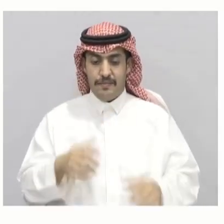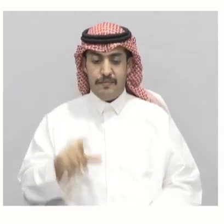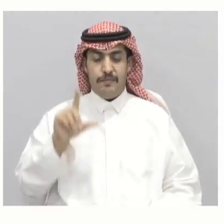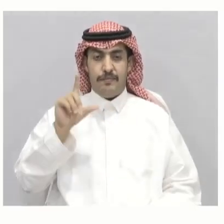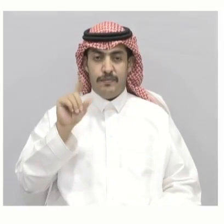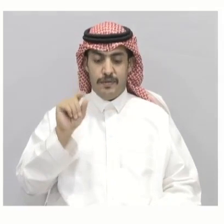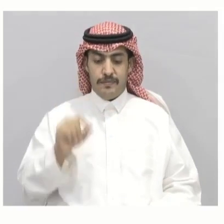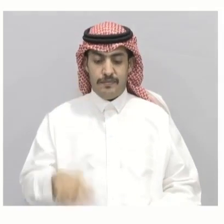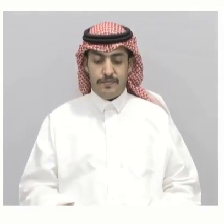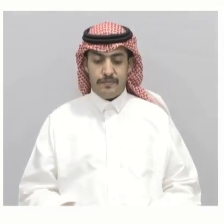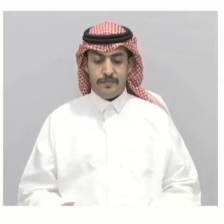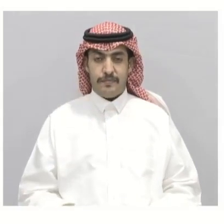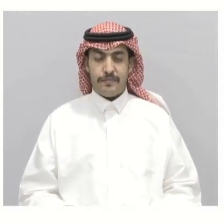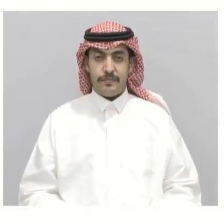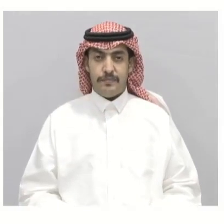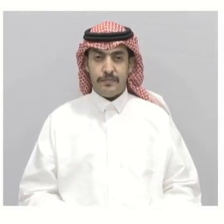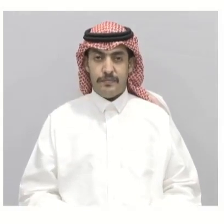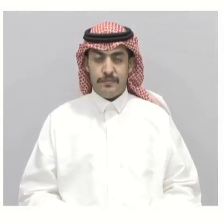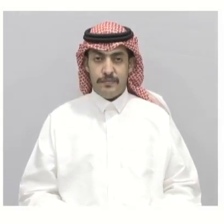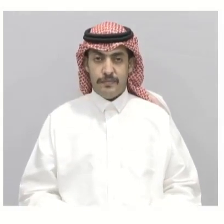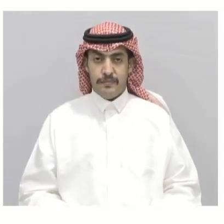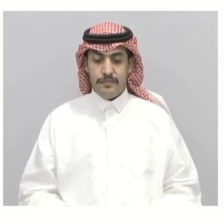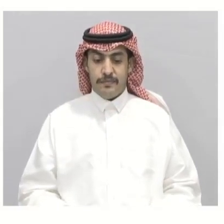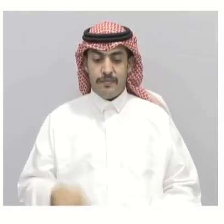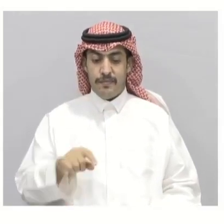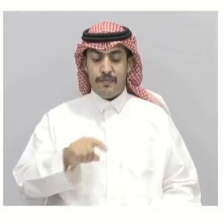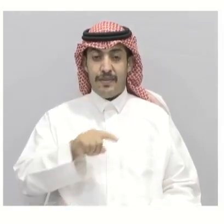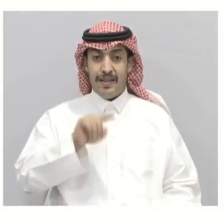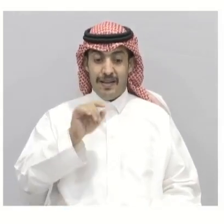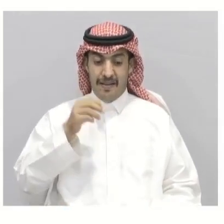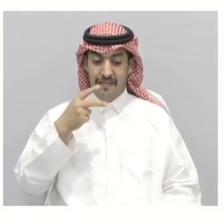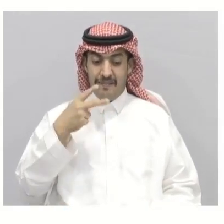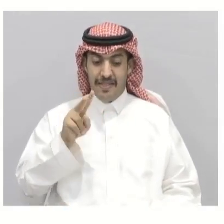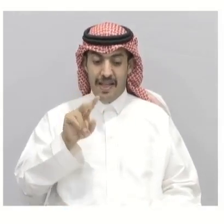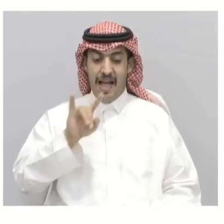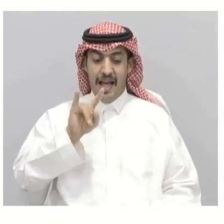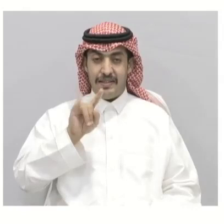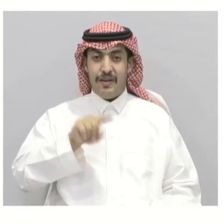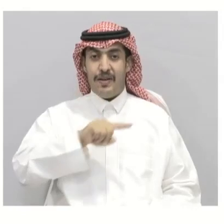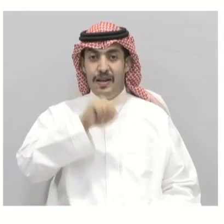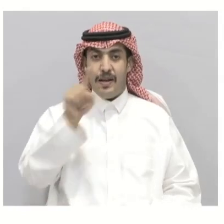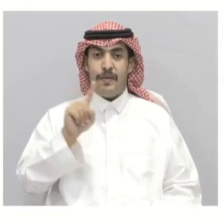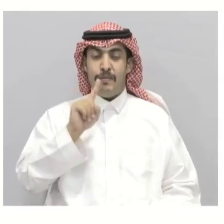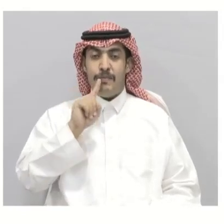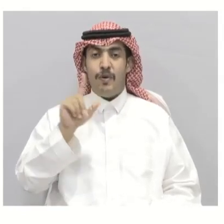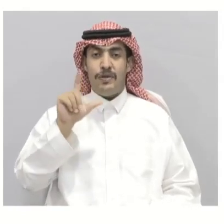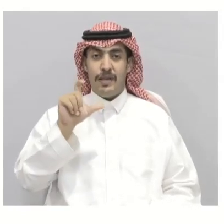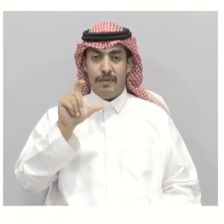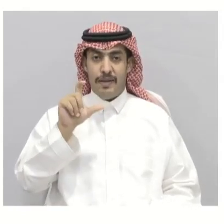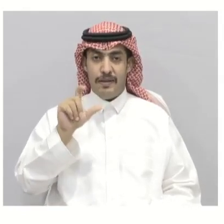احسنتم سيقف حتى الرقم 170 كما نرى